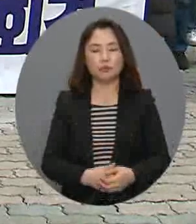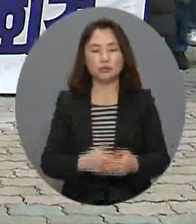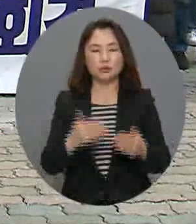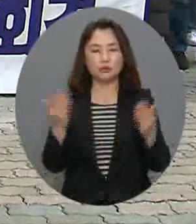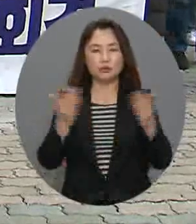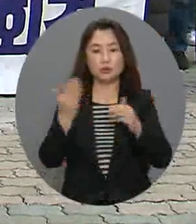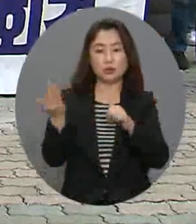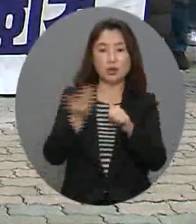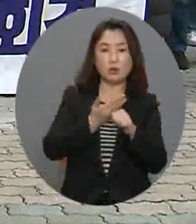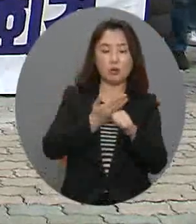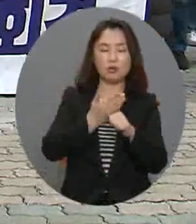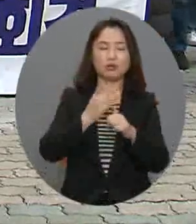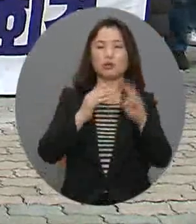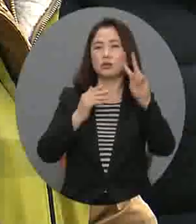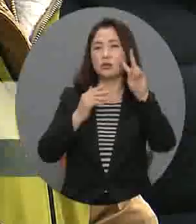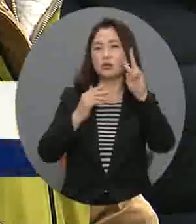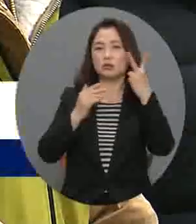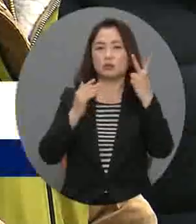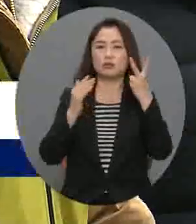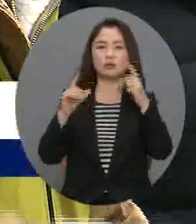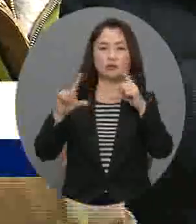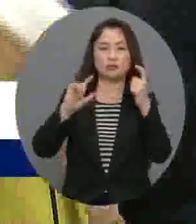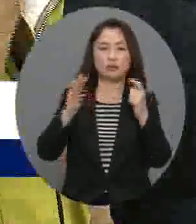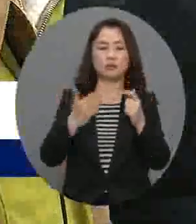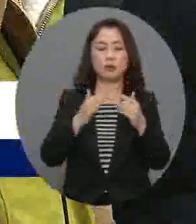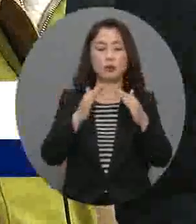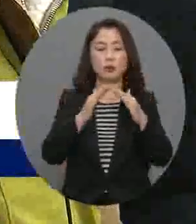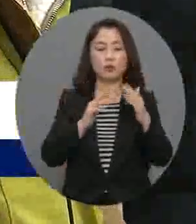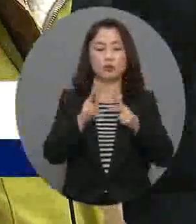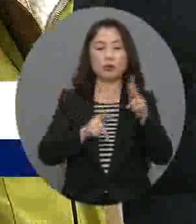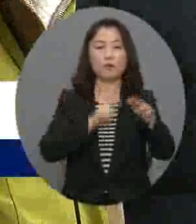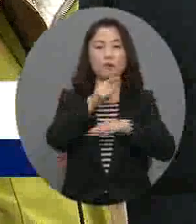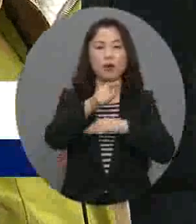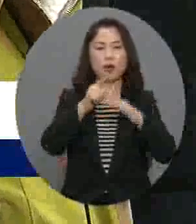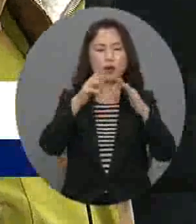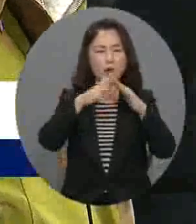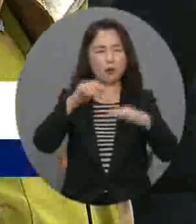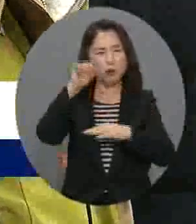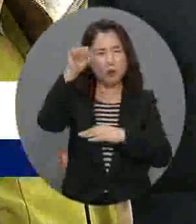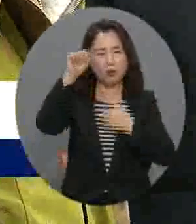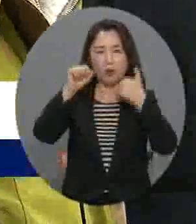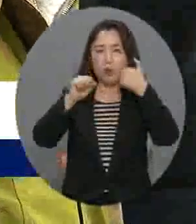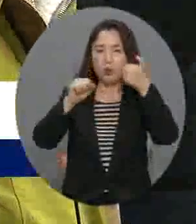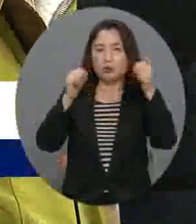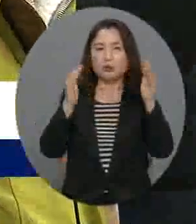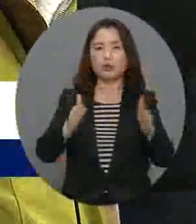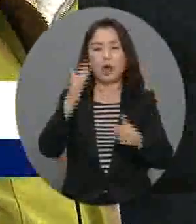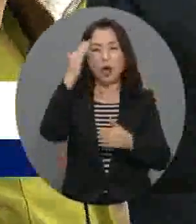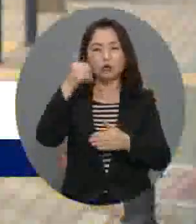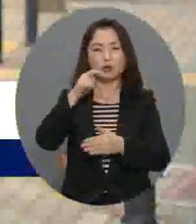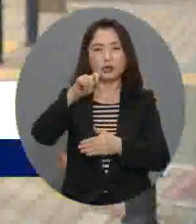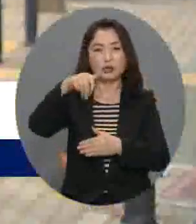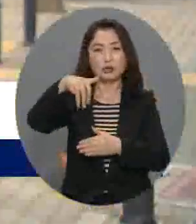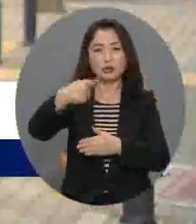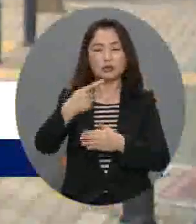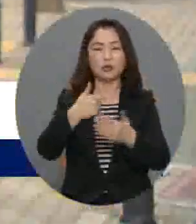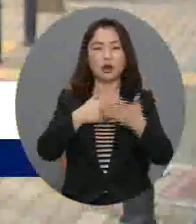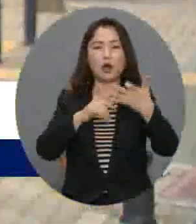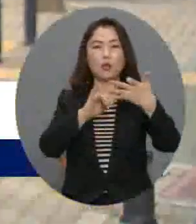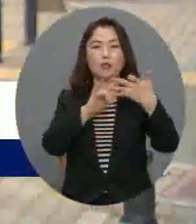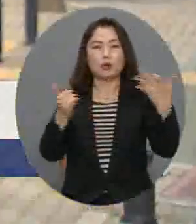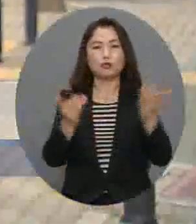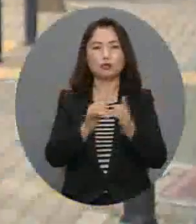정리해고 통보를 받은 지 200일. 공장 밖 천막 농성은 50일째. 한국KH 대구공장 19명